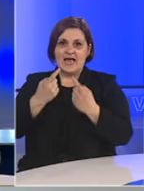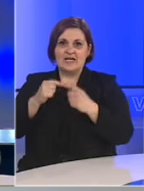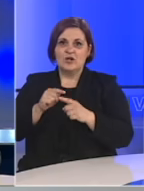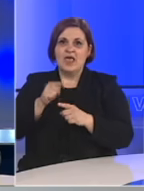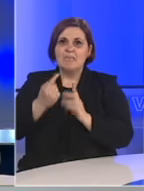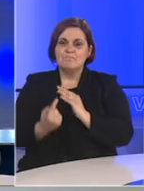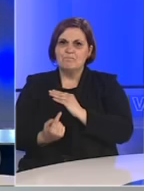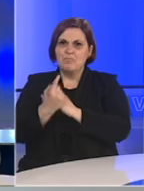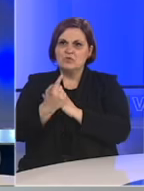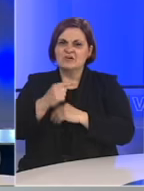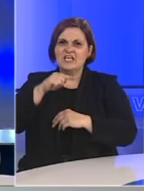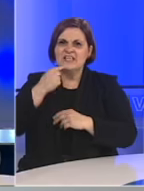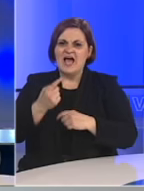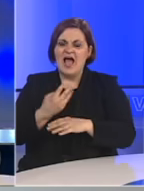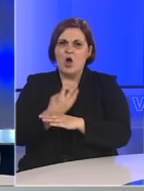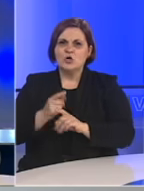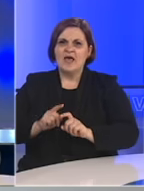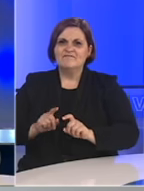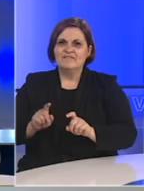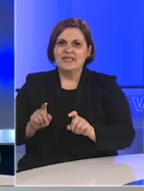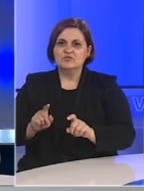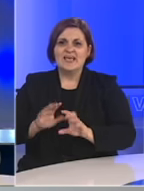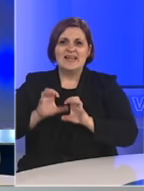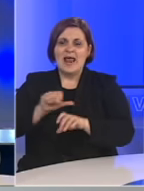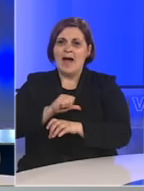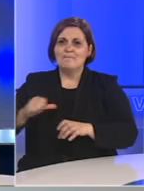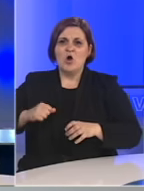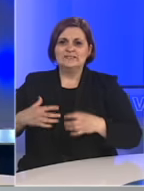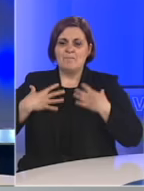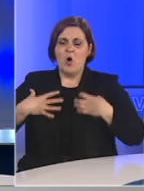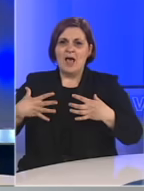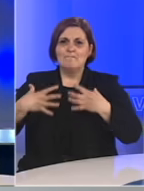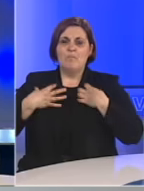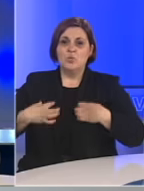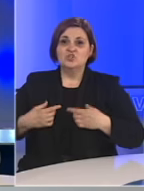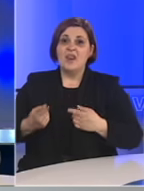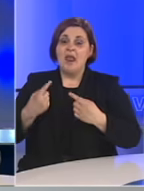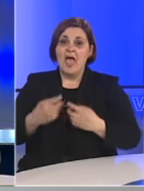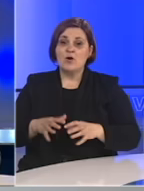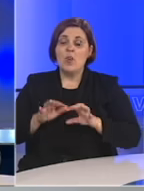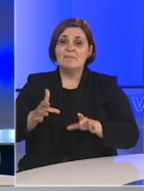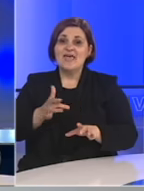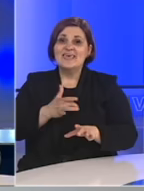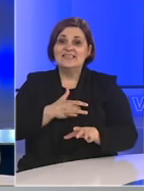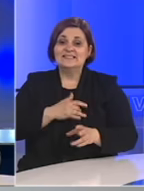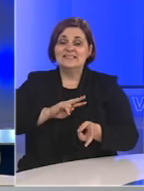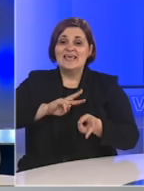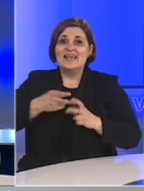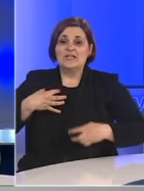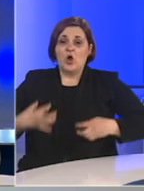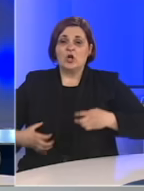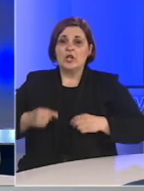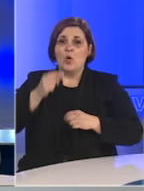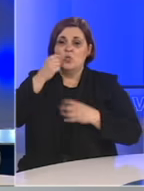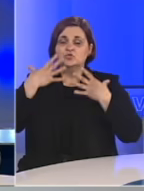vrijeme pojavile su se tvrdnje da COVID-19 ne napada samo disajne organe, nego i srce i neke druge organe u